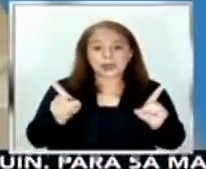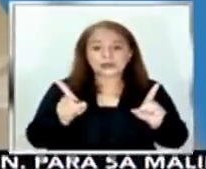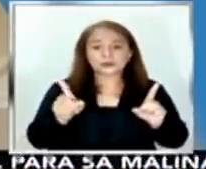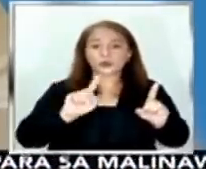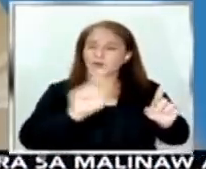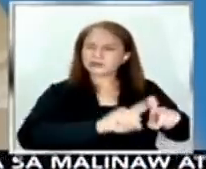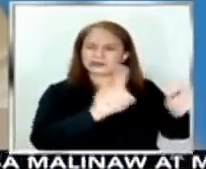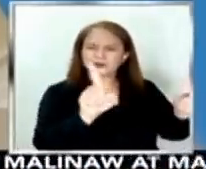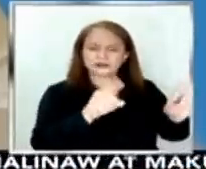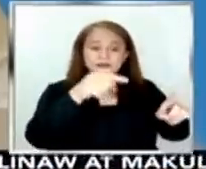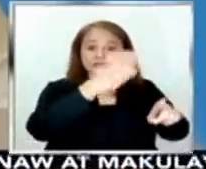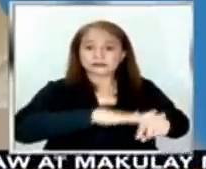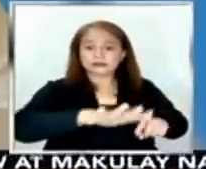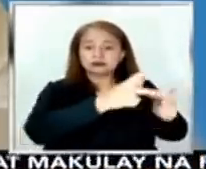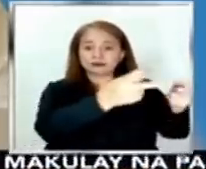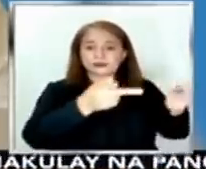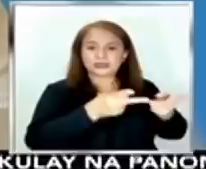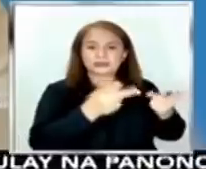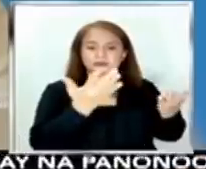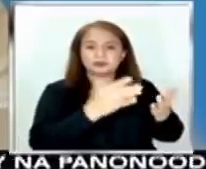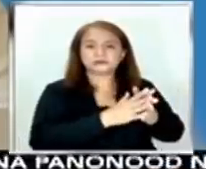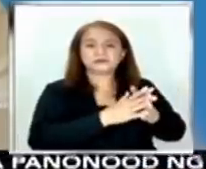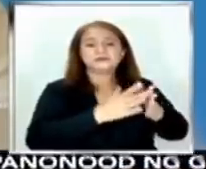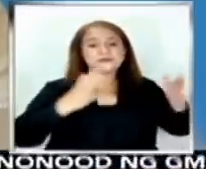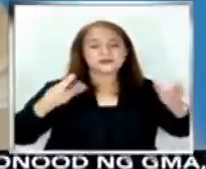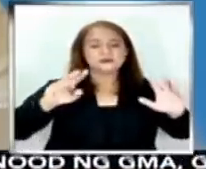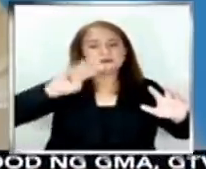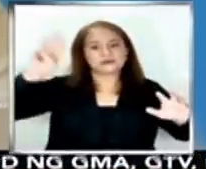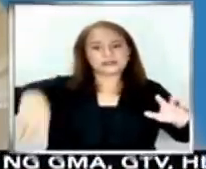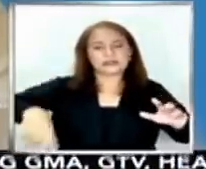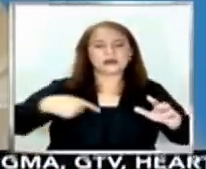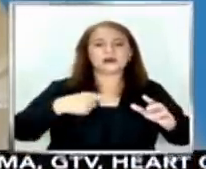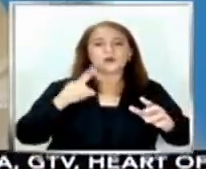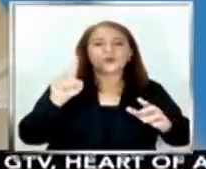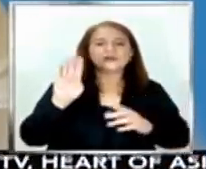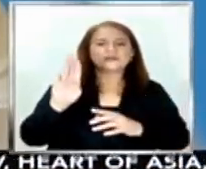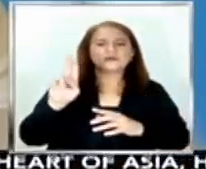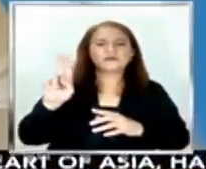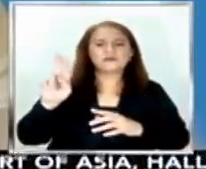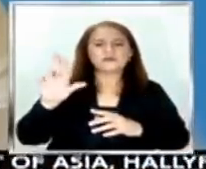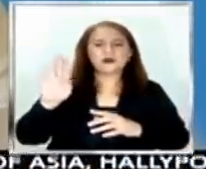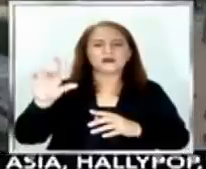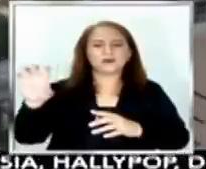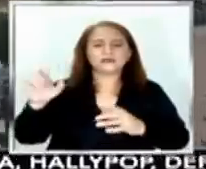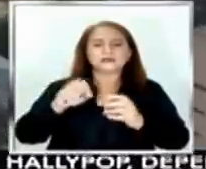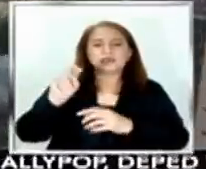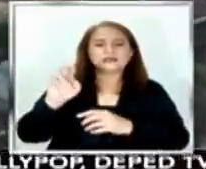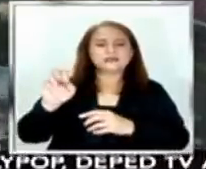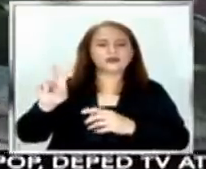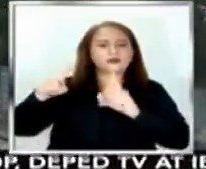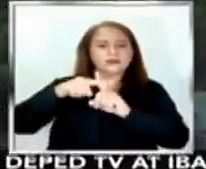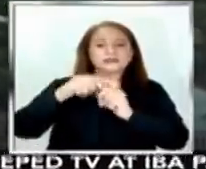na ito na mas kilalang Greater Manila Area, ilalagay sa isang bubble o NCR+. Ibig sabihin, bawal